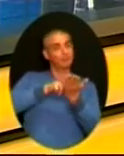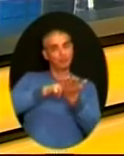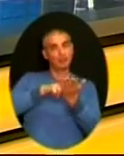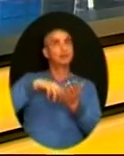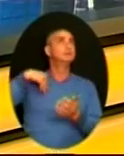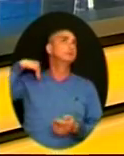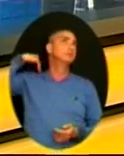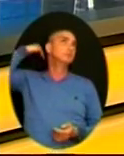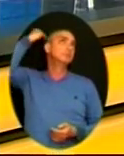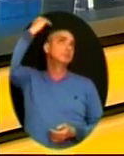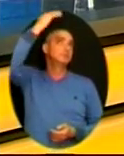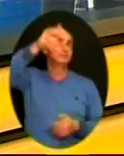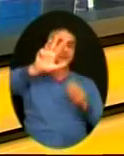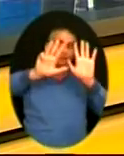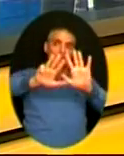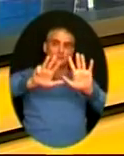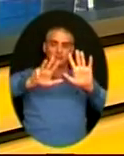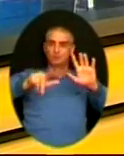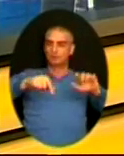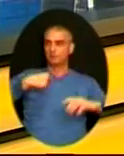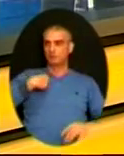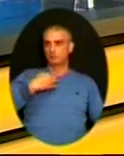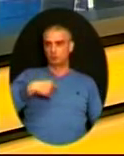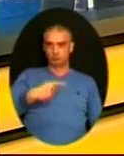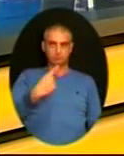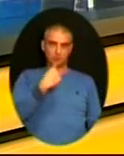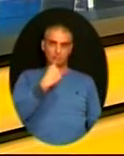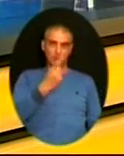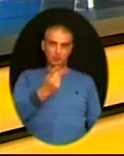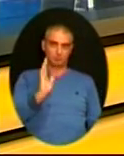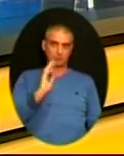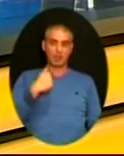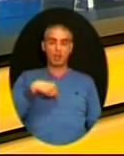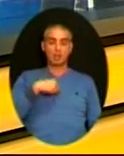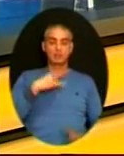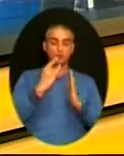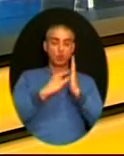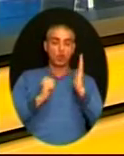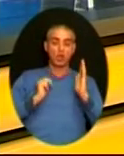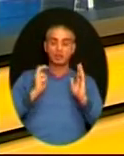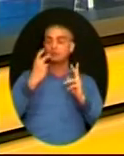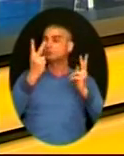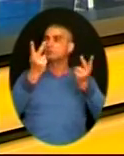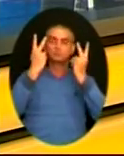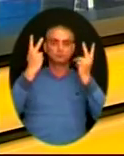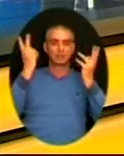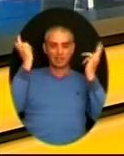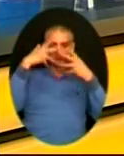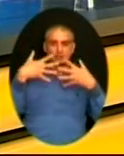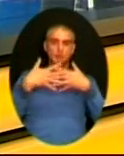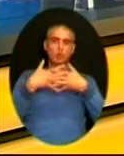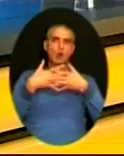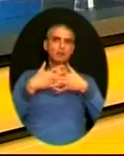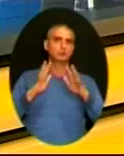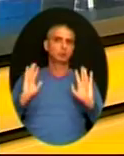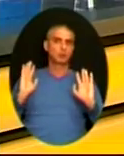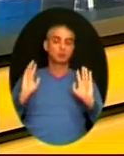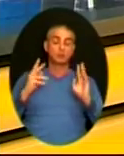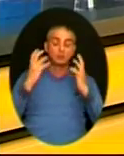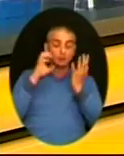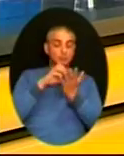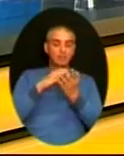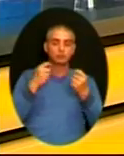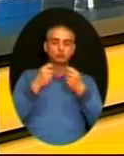בכלל בספטמבר. אני רוצה לומר לכם, אנחנו חוק הגיוס זה ליבת ההסכם הקואליציוני.